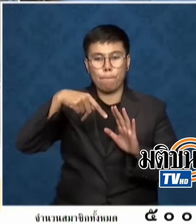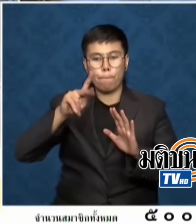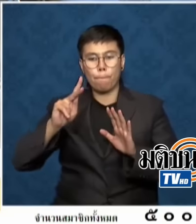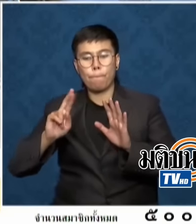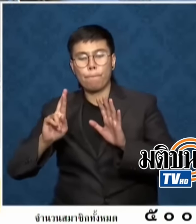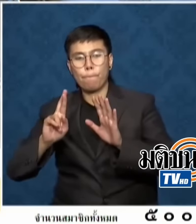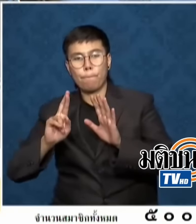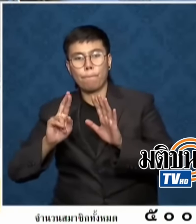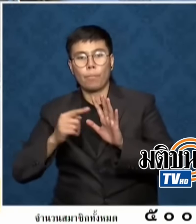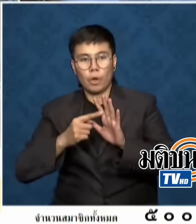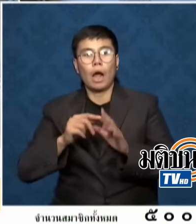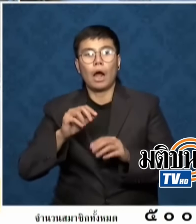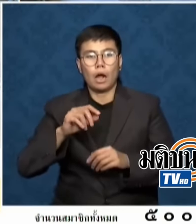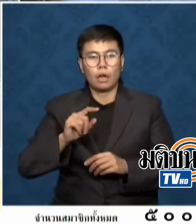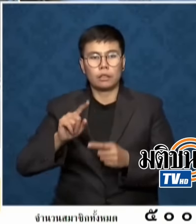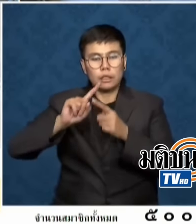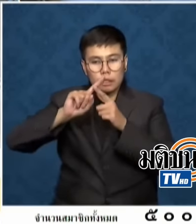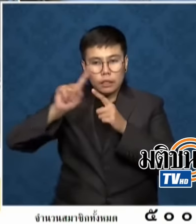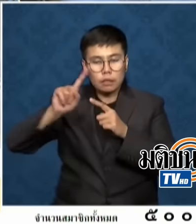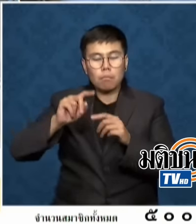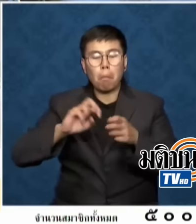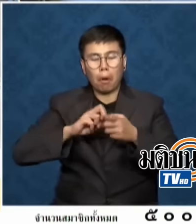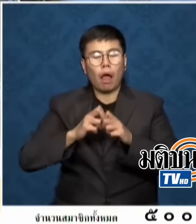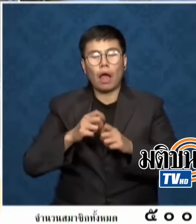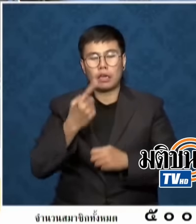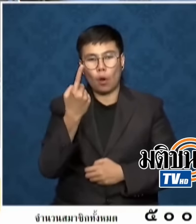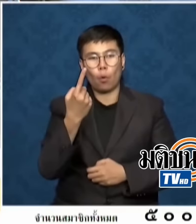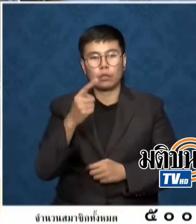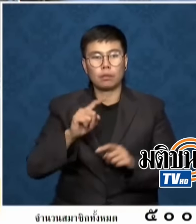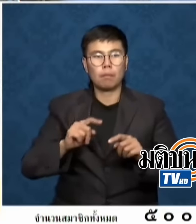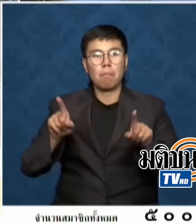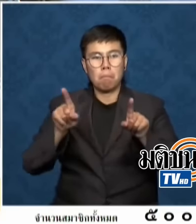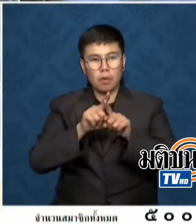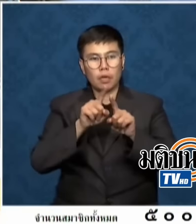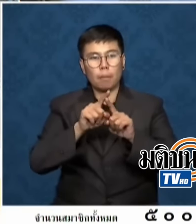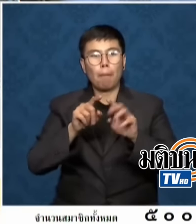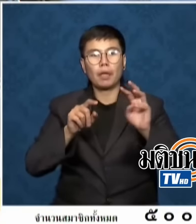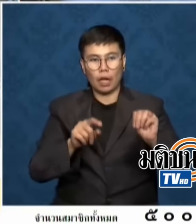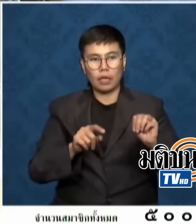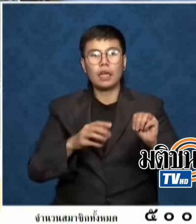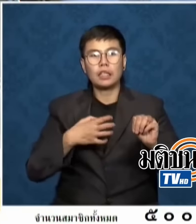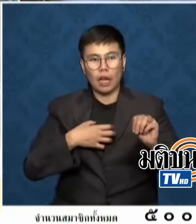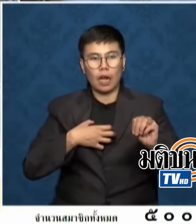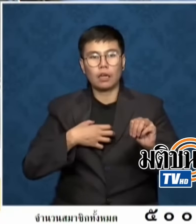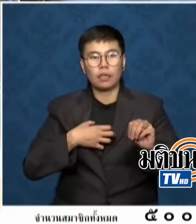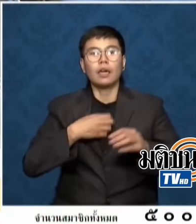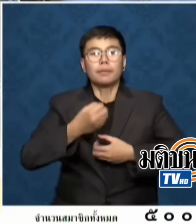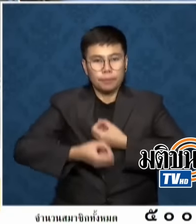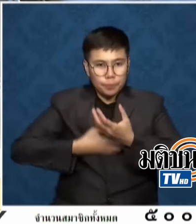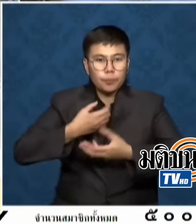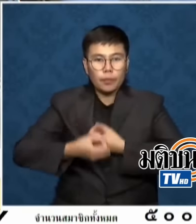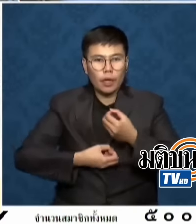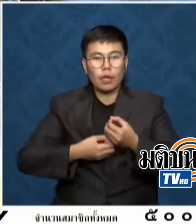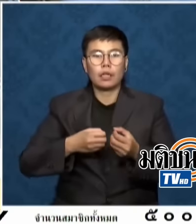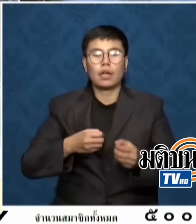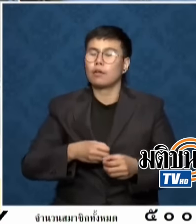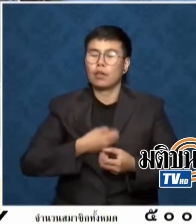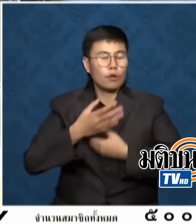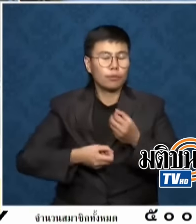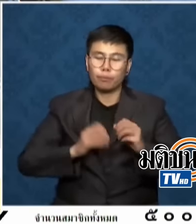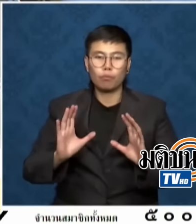นะที่ตรงนี้ยังมีปัญหาอยู่แล้วก็มันเหมือนกันทุกมาตราเพราะฉะนั้นอยากให้ท่านแสดงความคิดเห็นได้เต็มที่เลยเพียงแต่